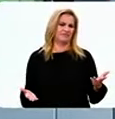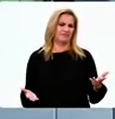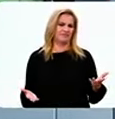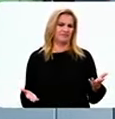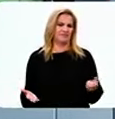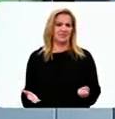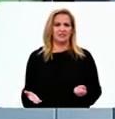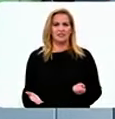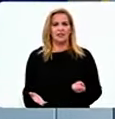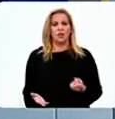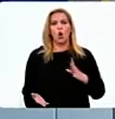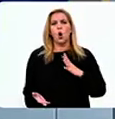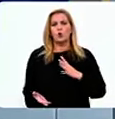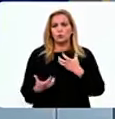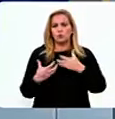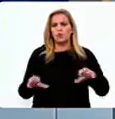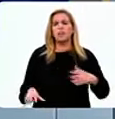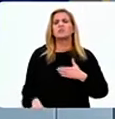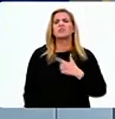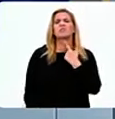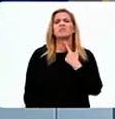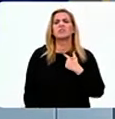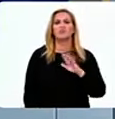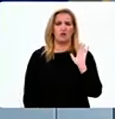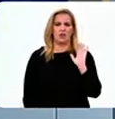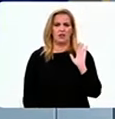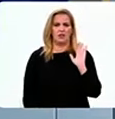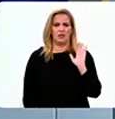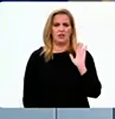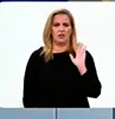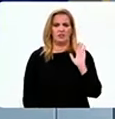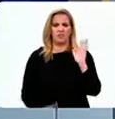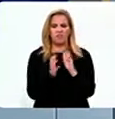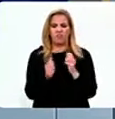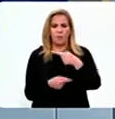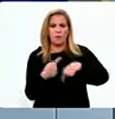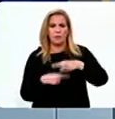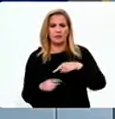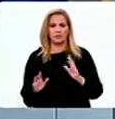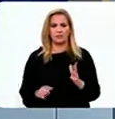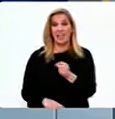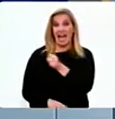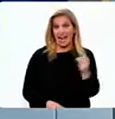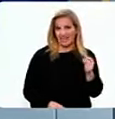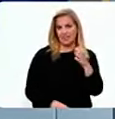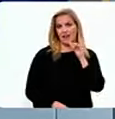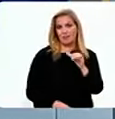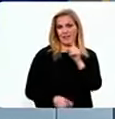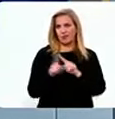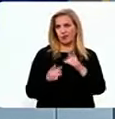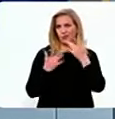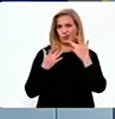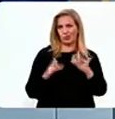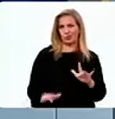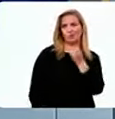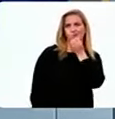διάσπαση, εσωτερική αμφισβήτηση, κύριε Παπανότα. Αγαπητέ στην αριστερά, οι αποστάτες είναι πάντα χαμένοι. Τι έγινε στο